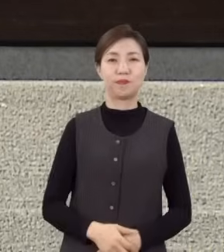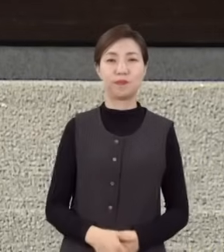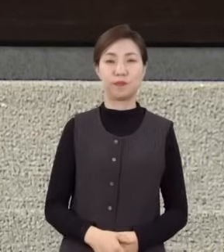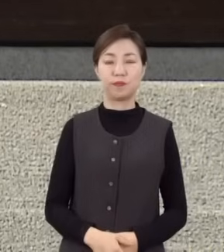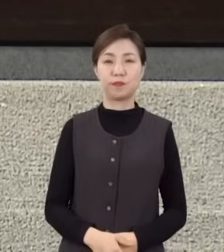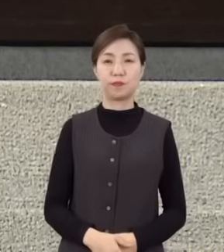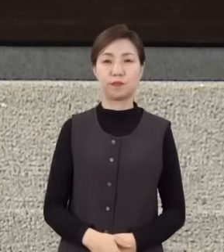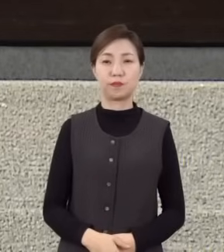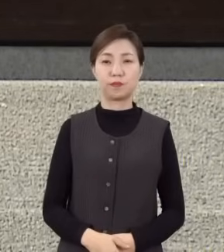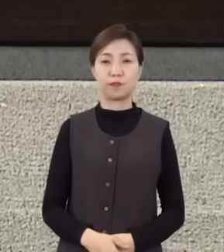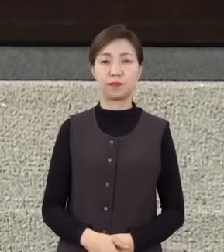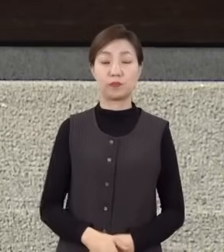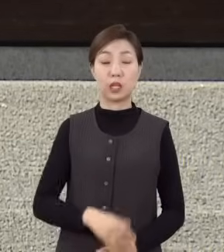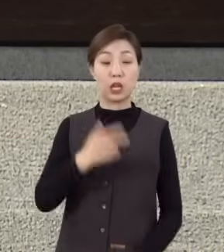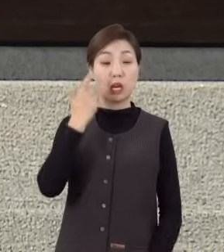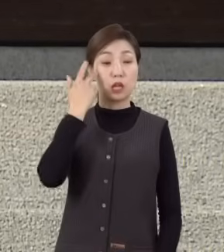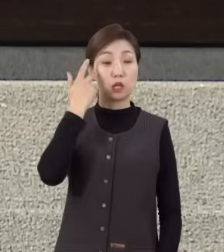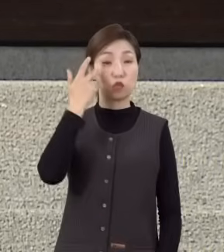장자여,